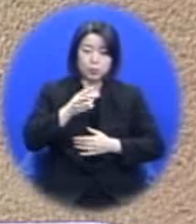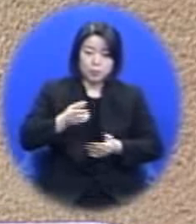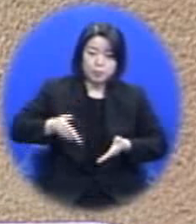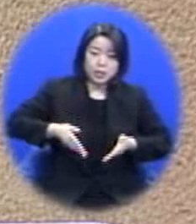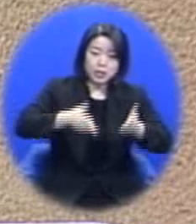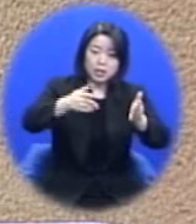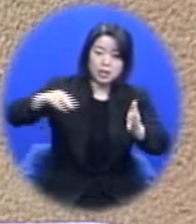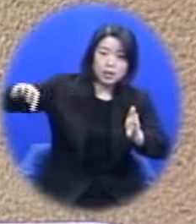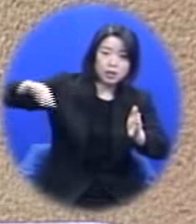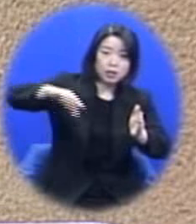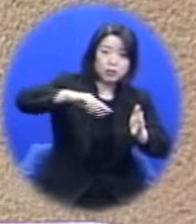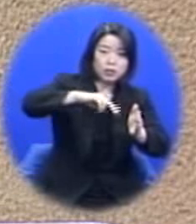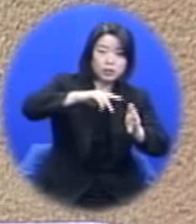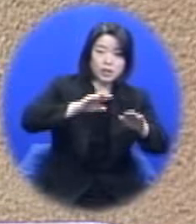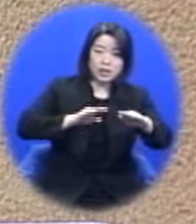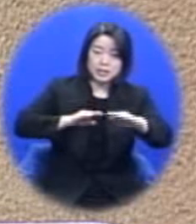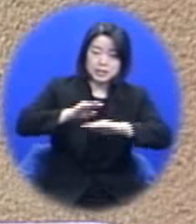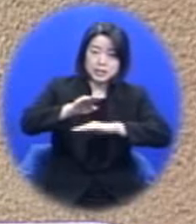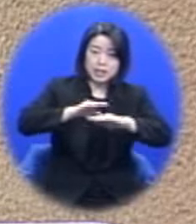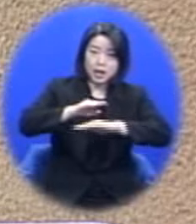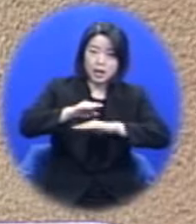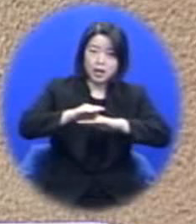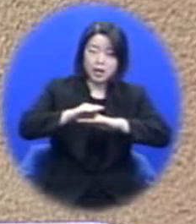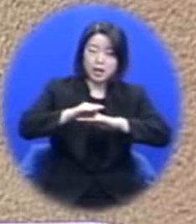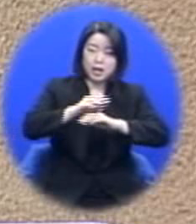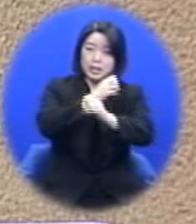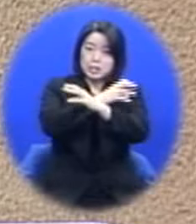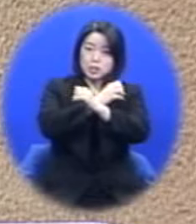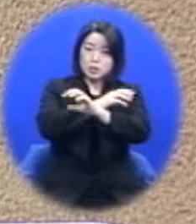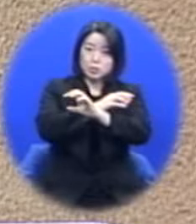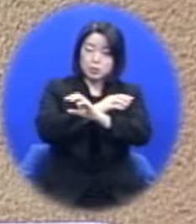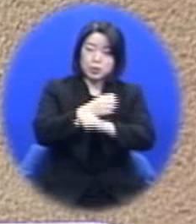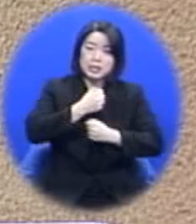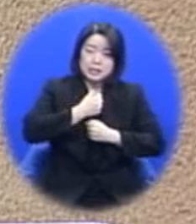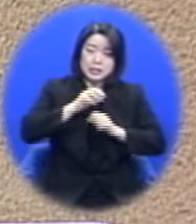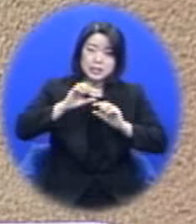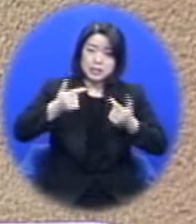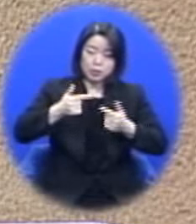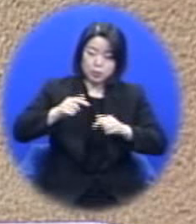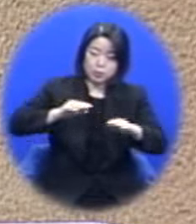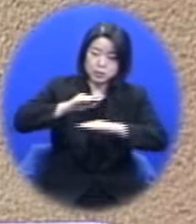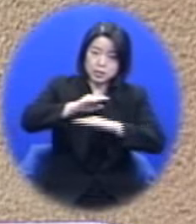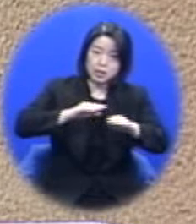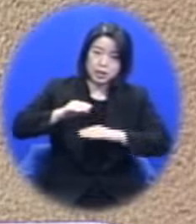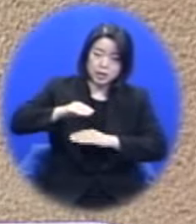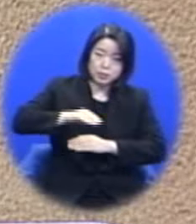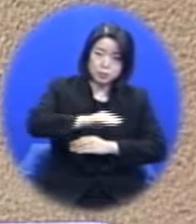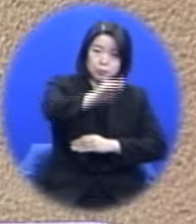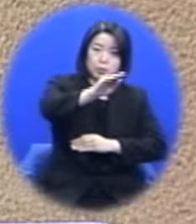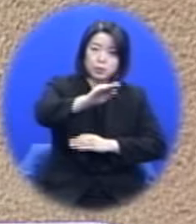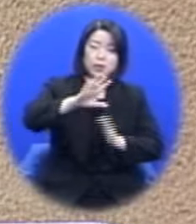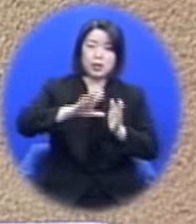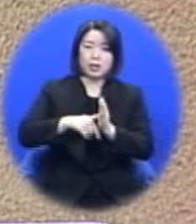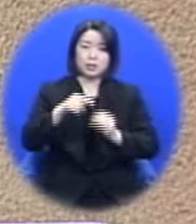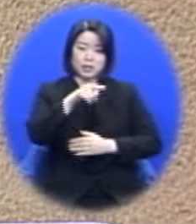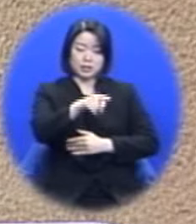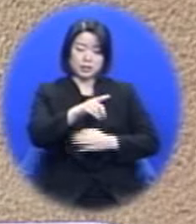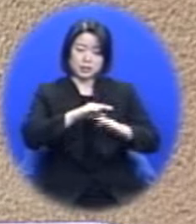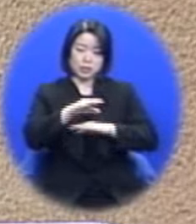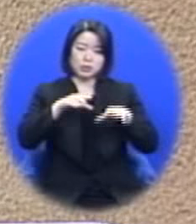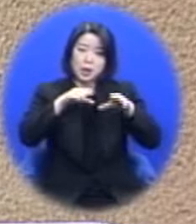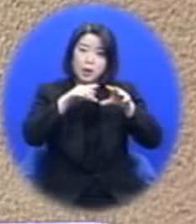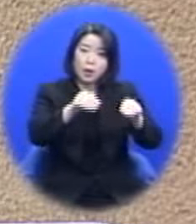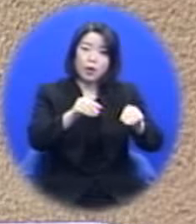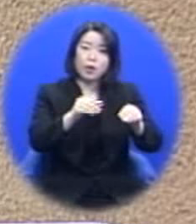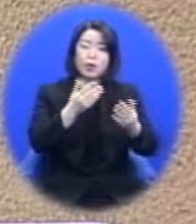차가 지나가는, 신호를 지키지 않고 차가 지나갈 때 하나님이 그 자동차를 정지시켜